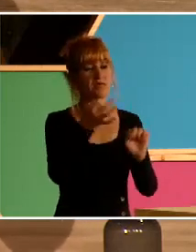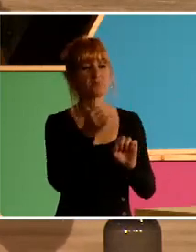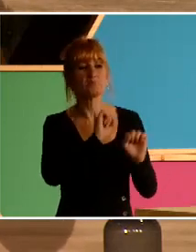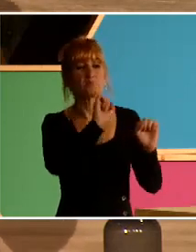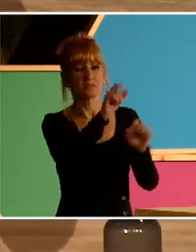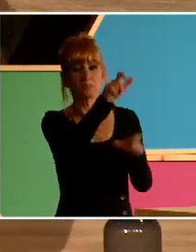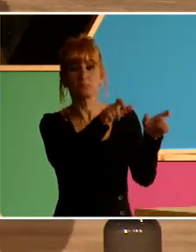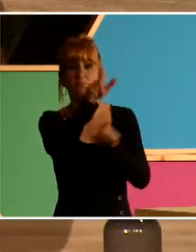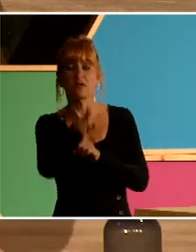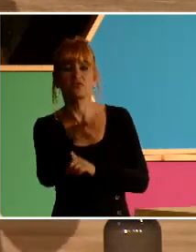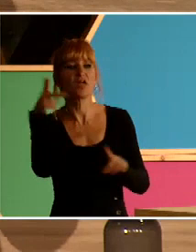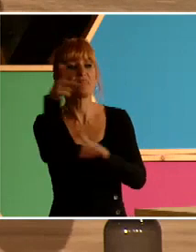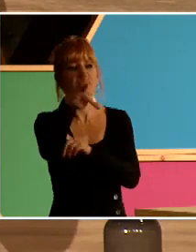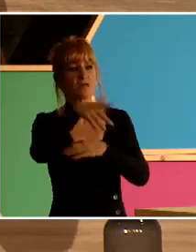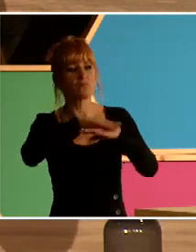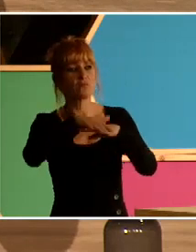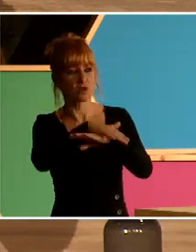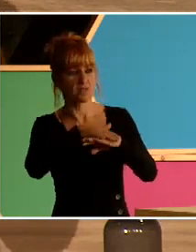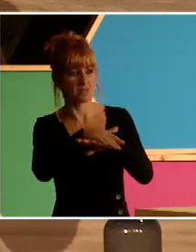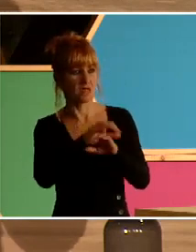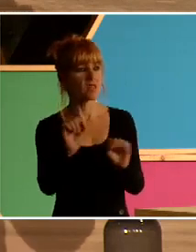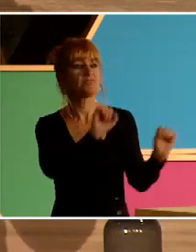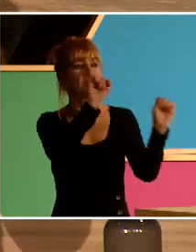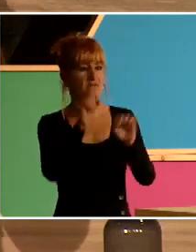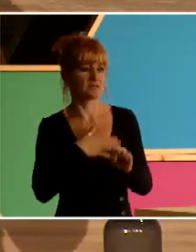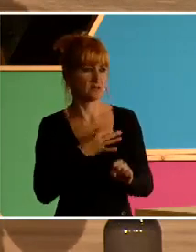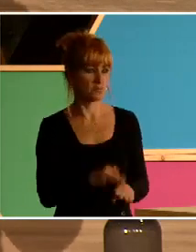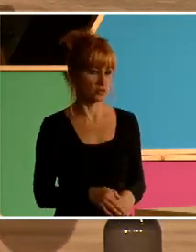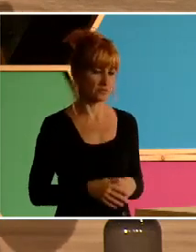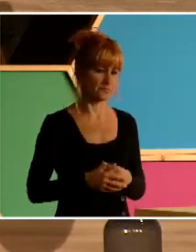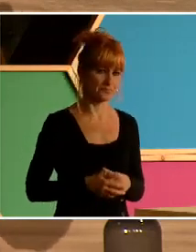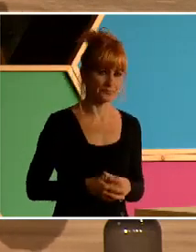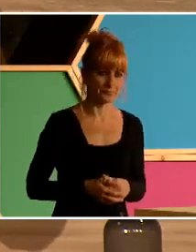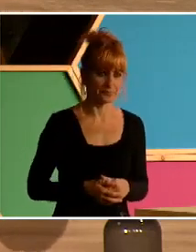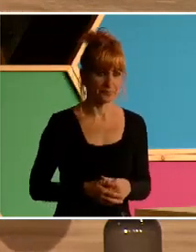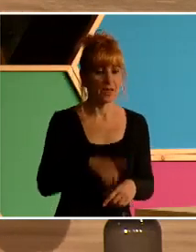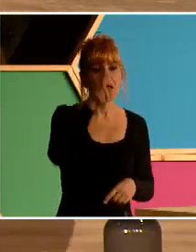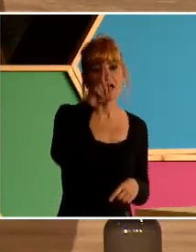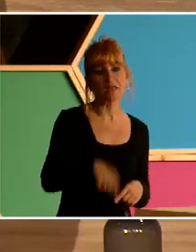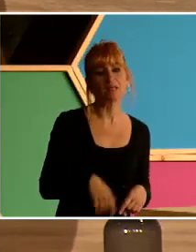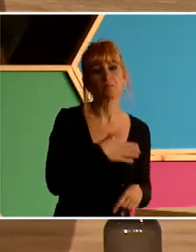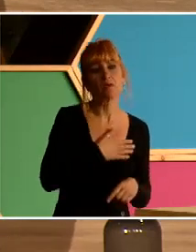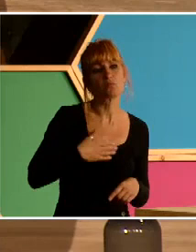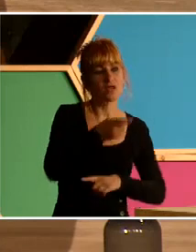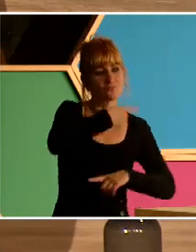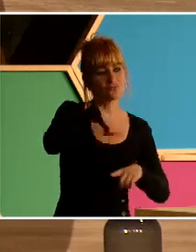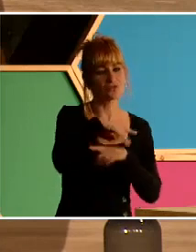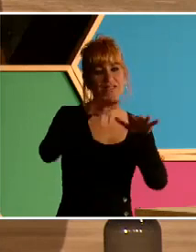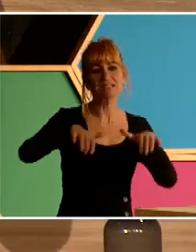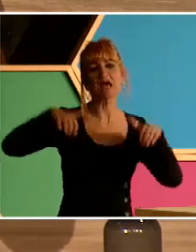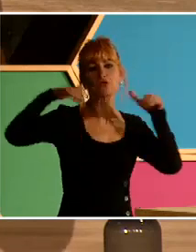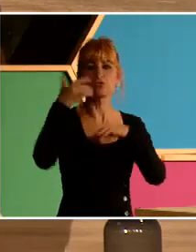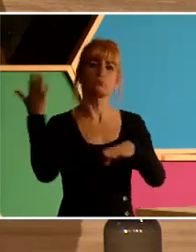estaven traient. Però, per últim, una de les propostes que també volem portar al Congrés de Diputats, si fa falta, és